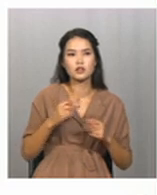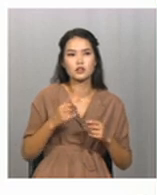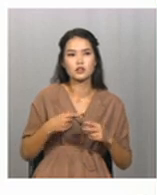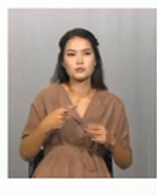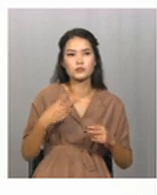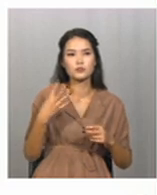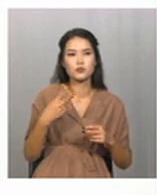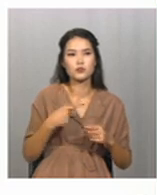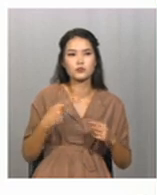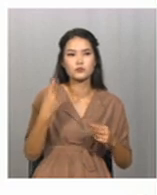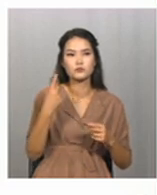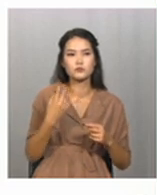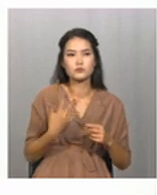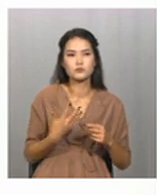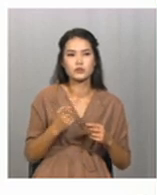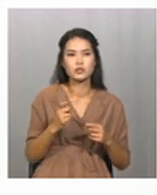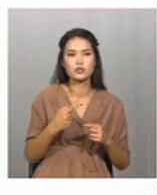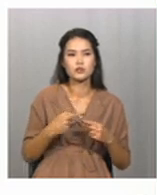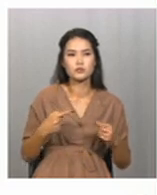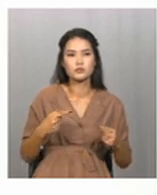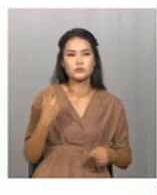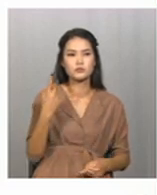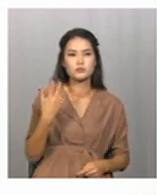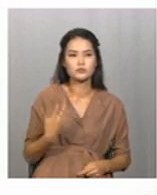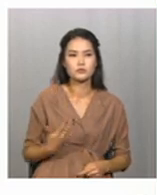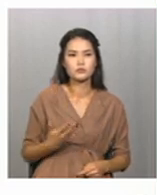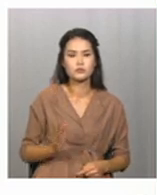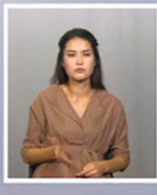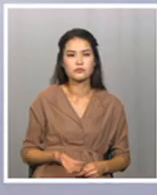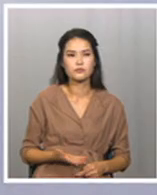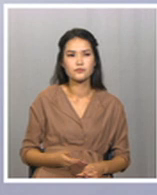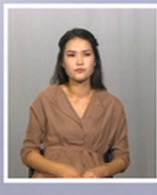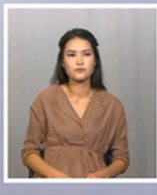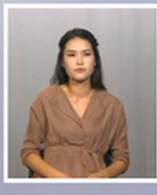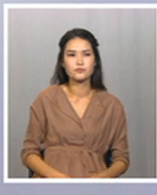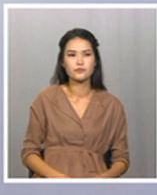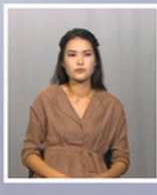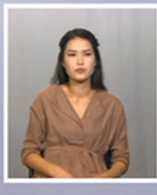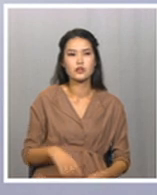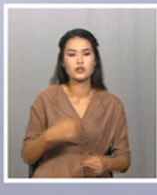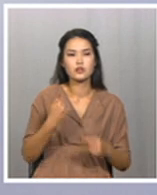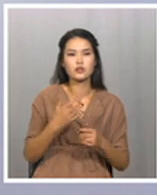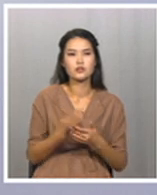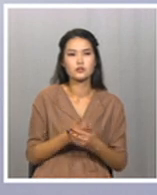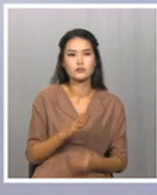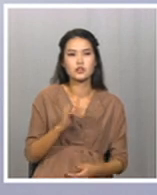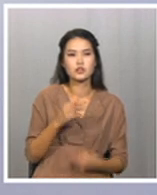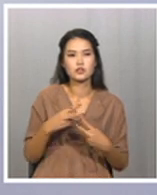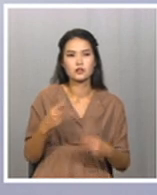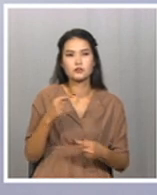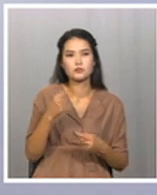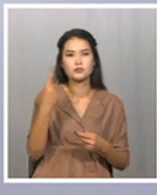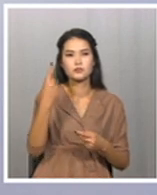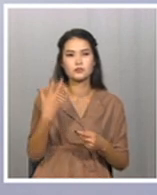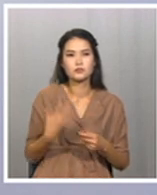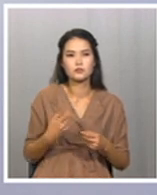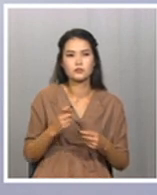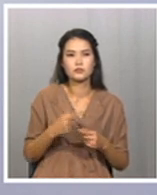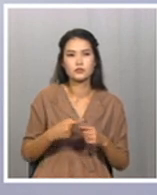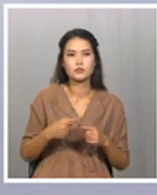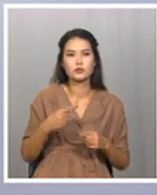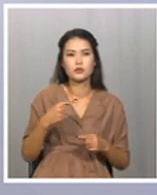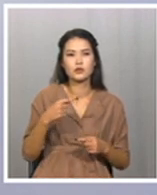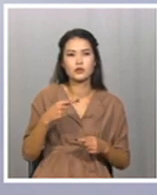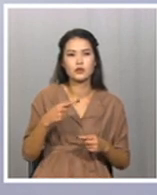минус 4, минус 5-тен 1 x, минус 5-тен 1. Бұдан шығады, Игіртен минус 5-тен 1 екіз,